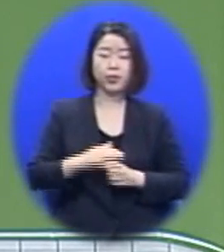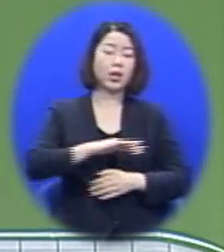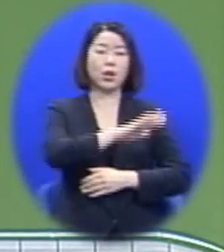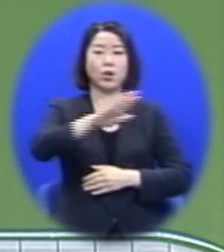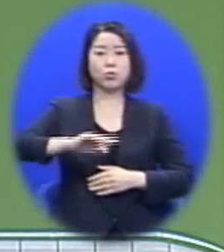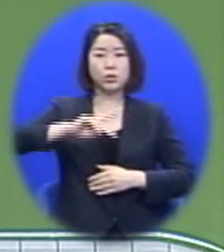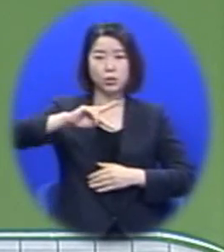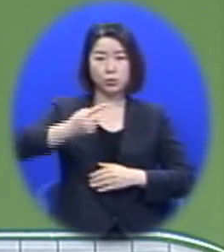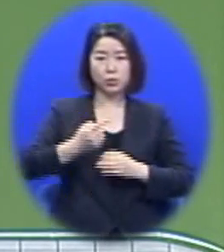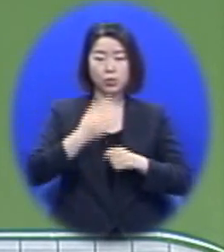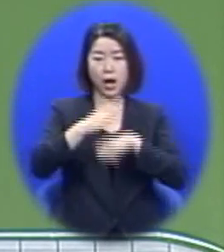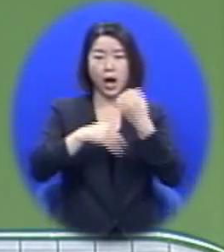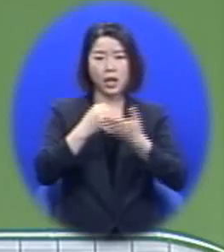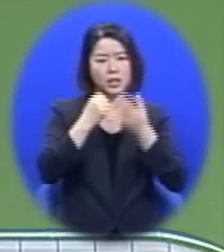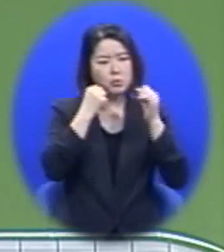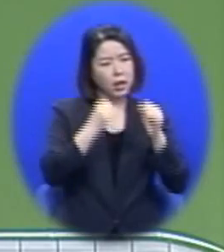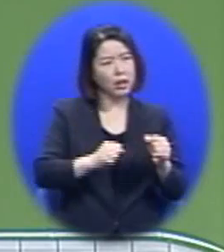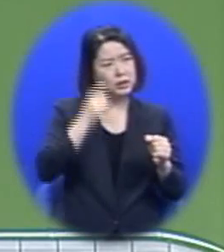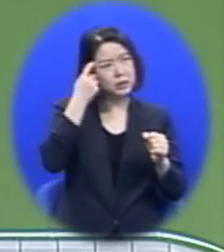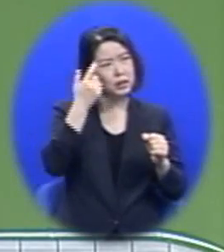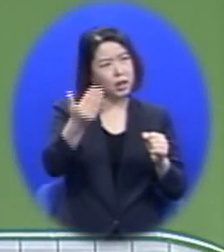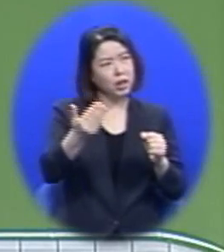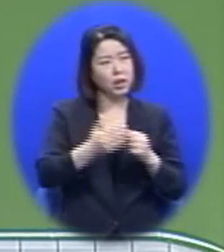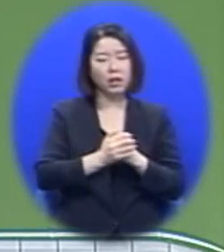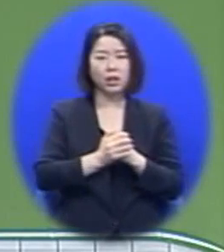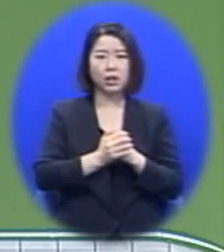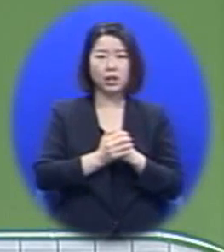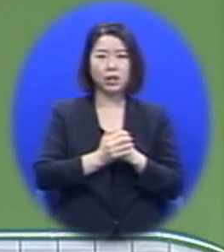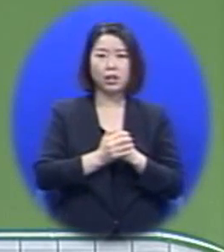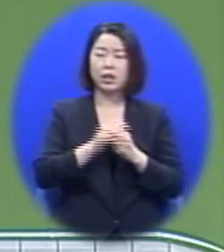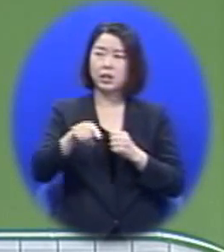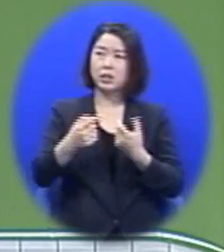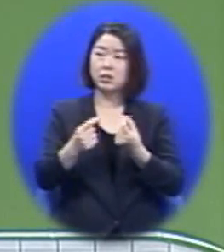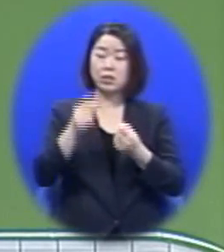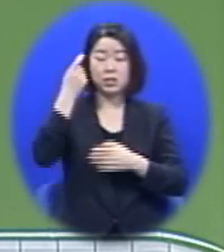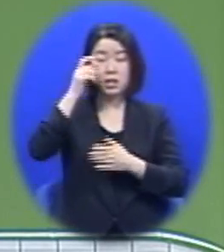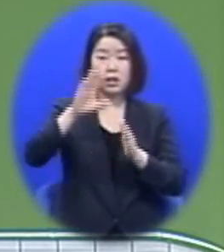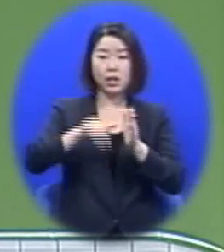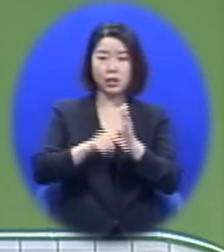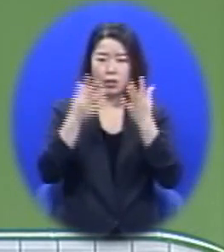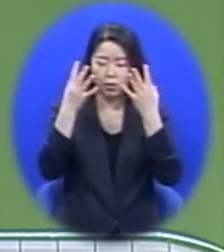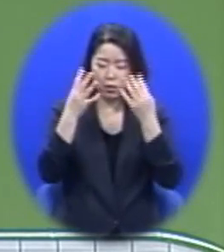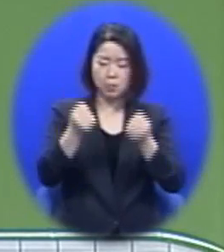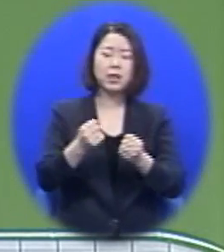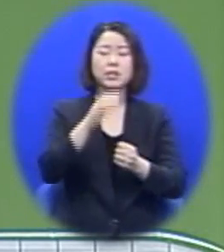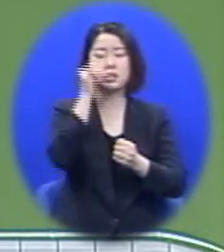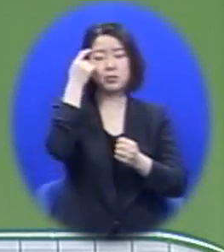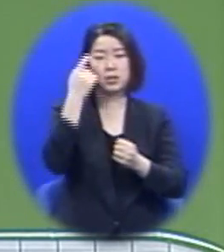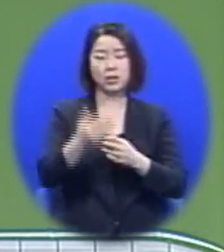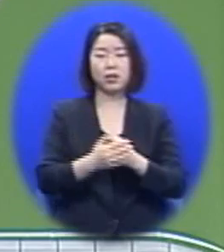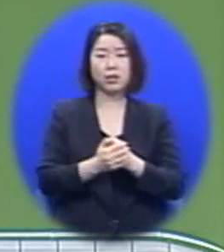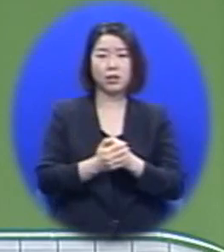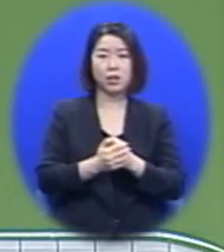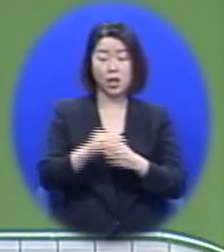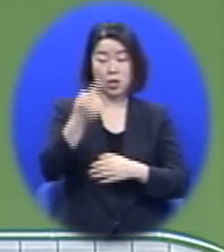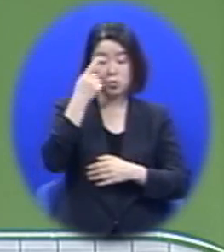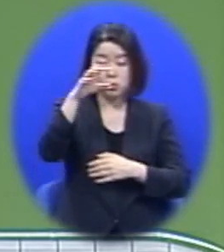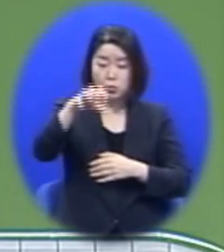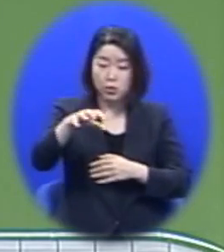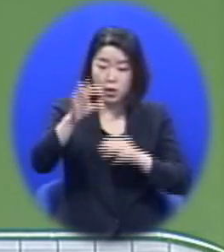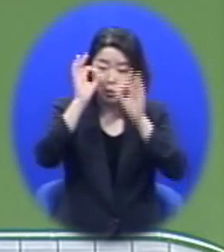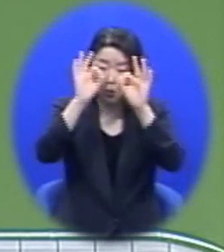우리도 하나님 계신가? 이렇게 생각할 때가 얼마나 많습니까? 눈에 보이지